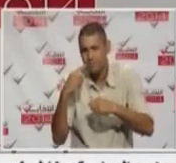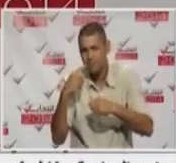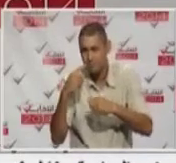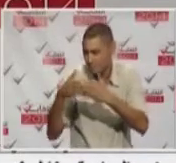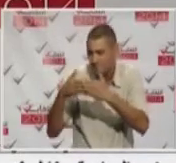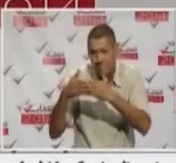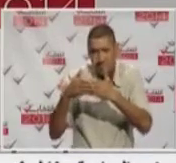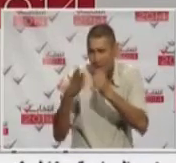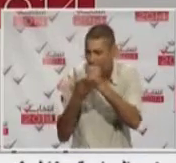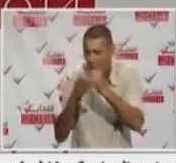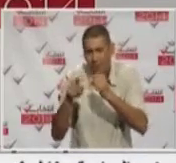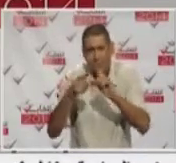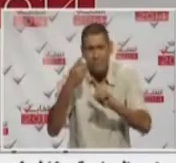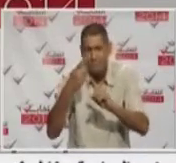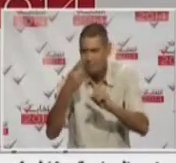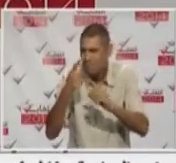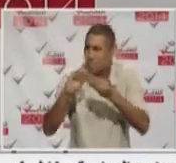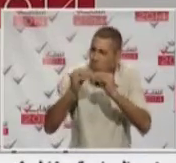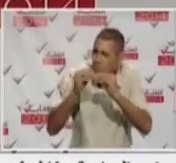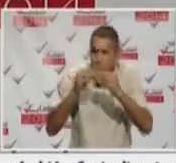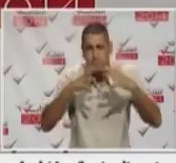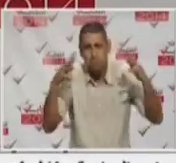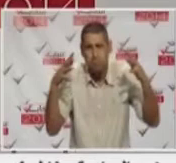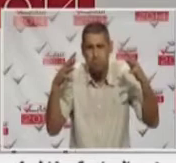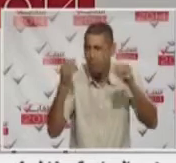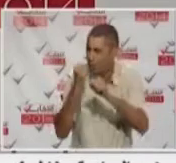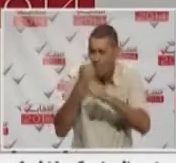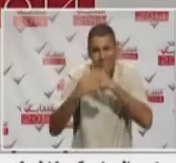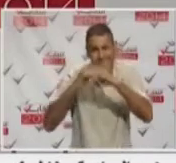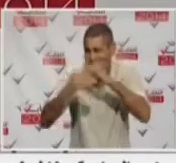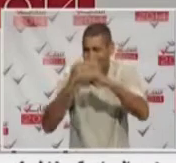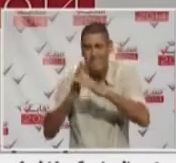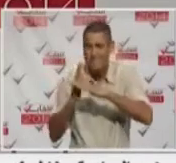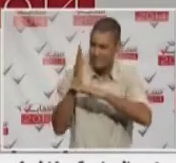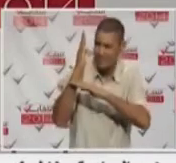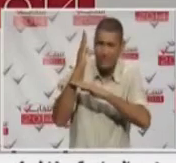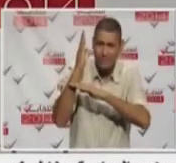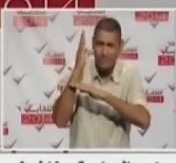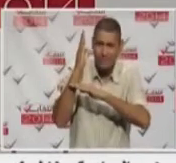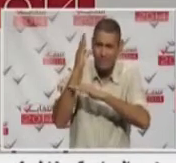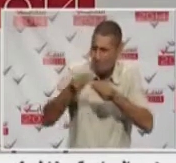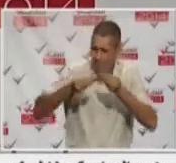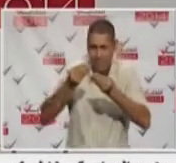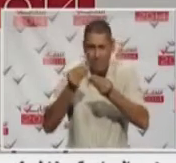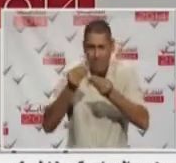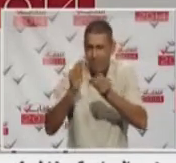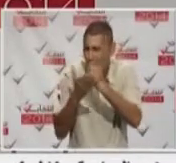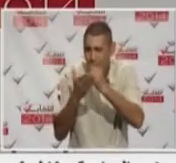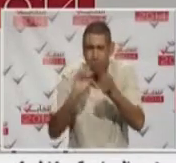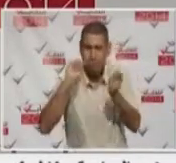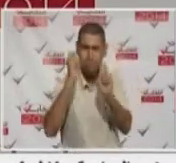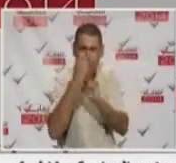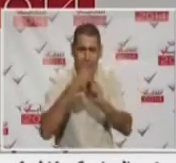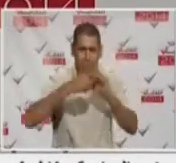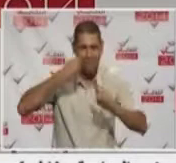فلاحية بامتياز، لكن هذا القطاع يشكو مشاكل، والعمل الأساسي هو النهوض بهذا القطاع وتطويره وإعطاء الفلاحة الصناعية أي التحويلية